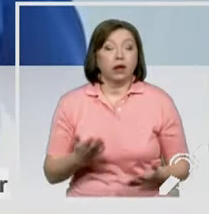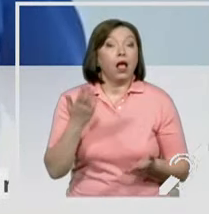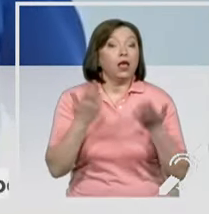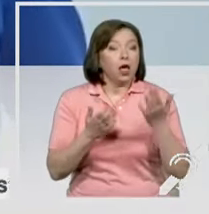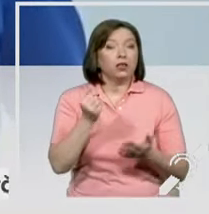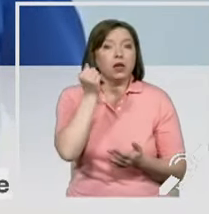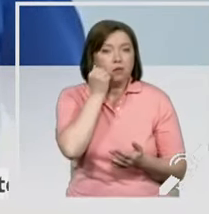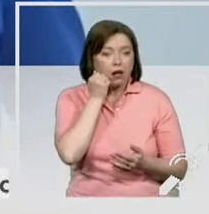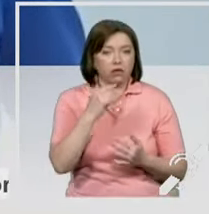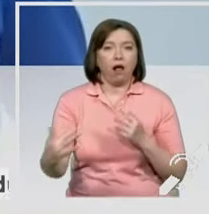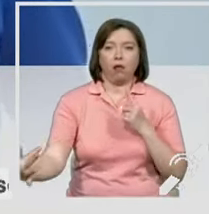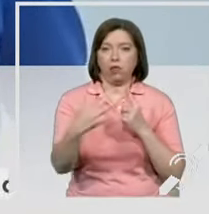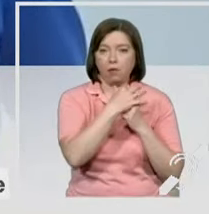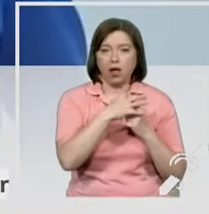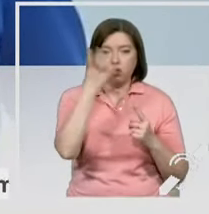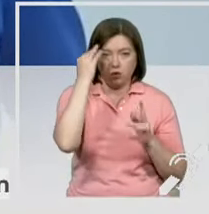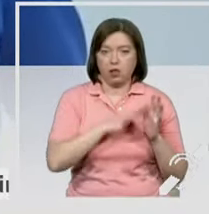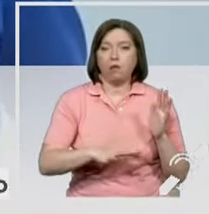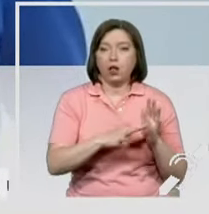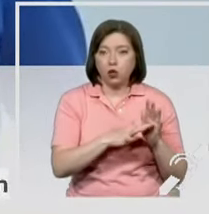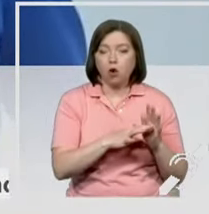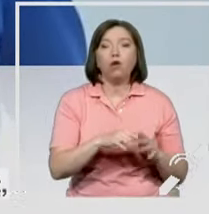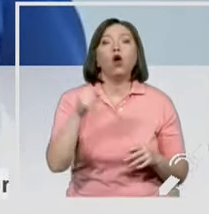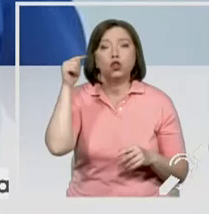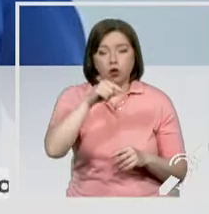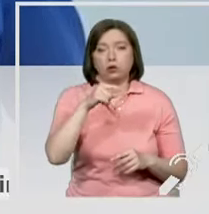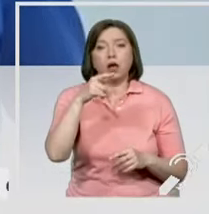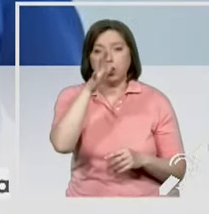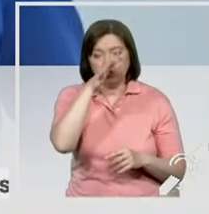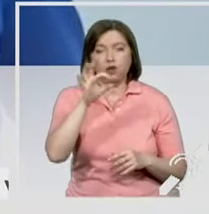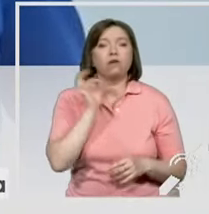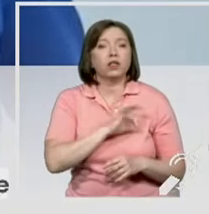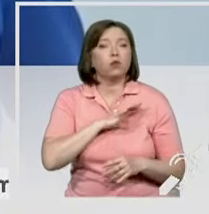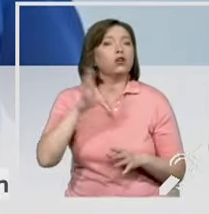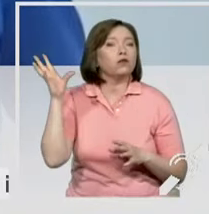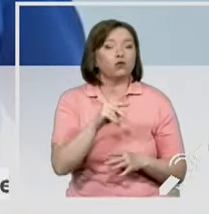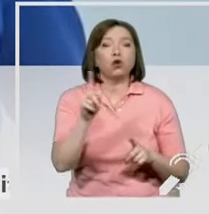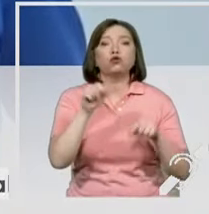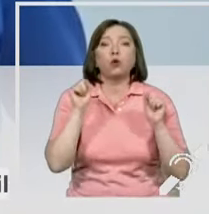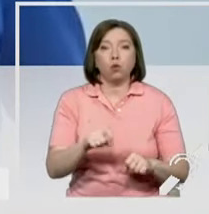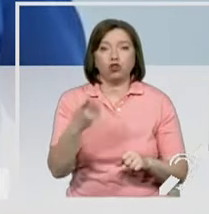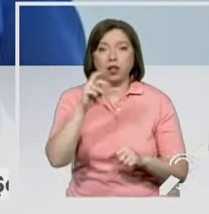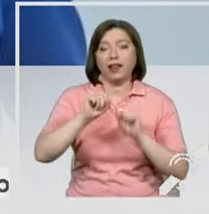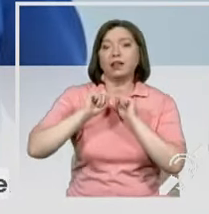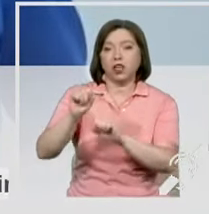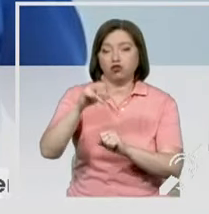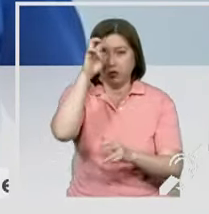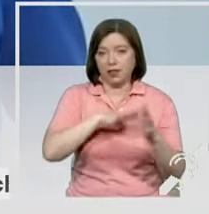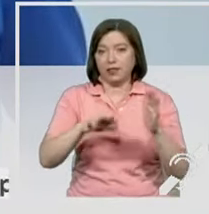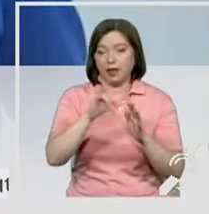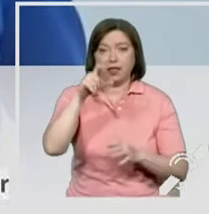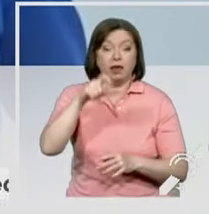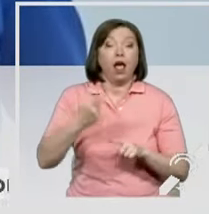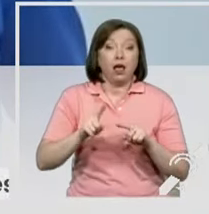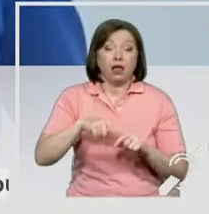Dacă Moscova va ataca Republica Moldova, atunci Chișinăul va folosi toate metodele pentru a-și apăra țara și cetățenii.